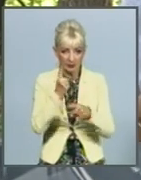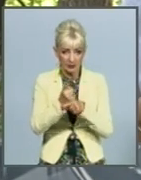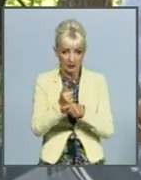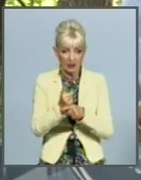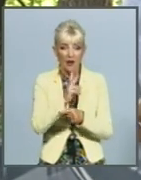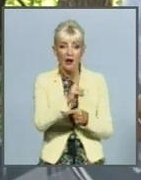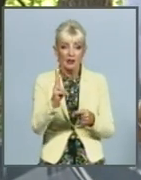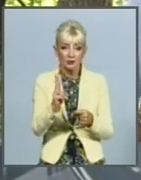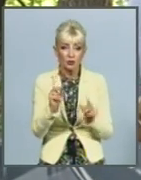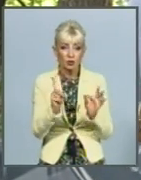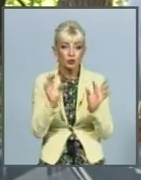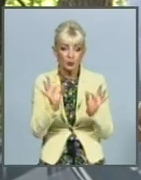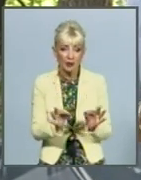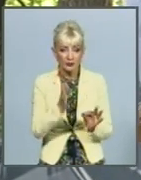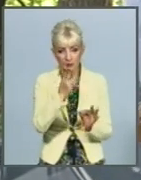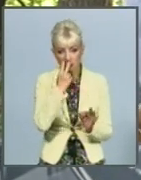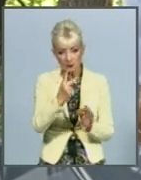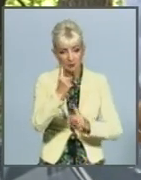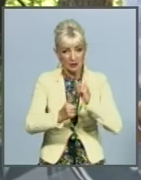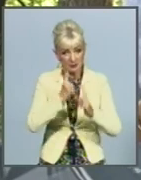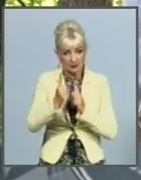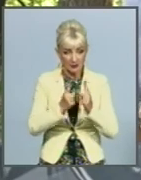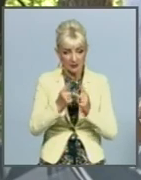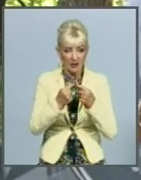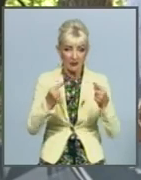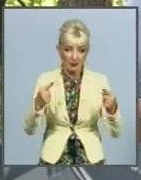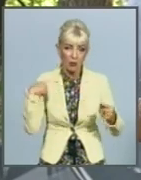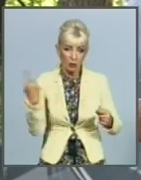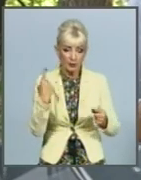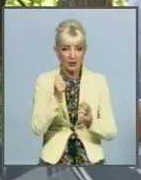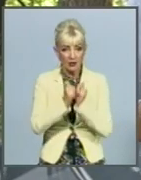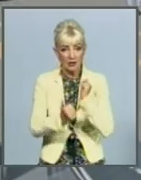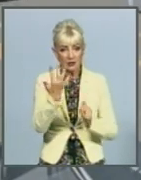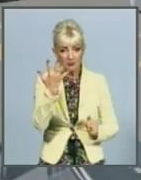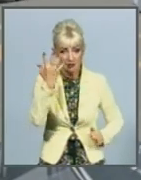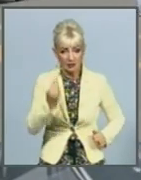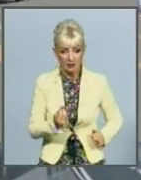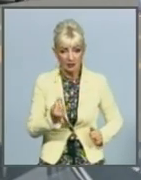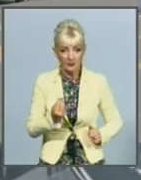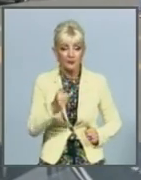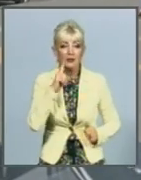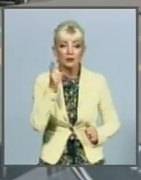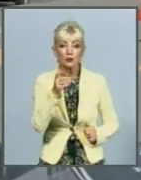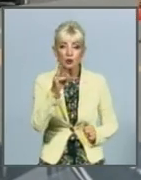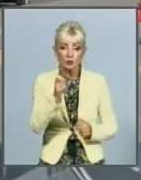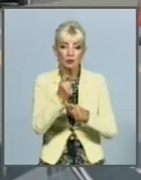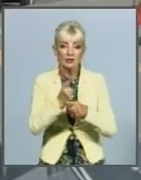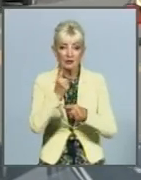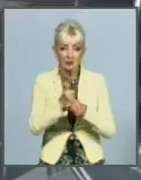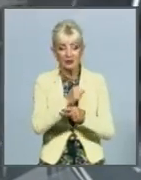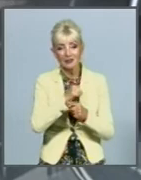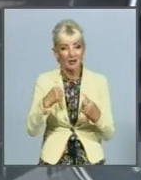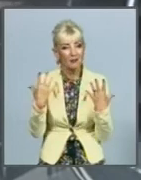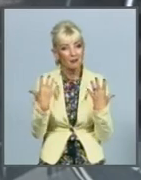які, щоправда, будуть переглядатися в тій чи іншій області кожні 5 днів. У зеленій зоні обмеження